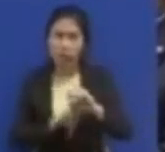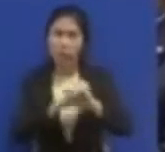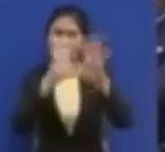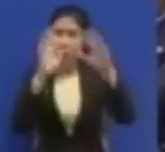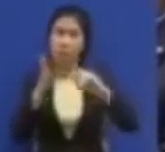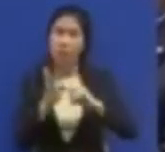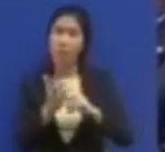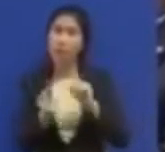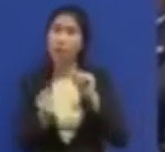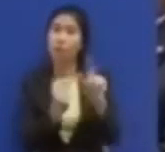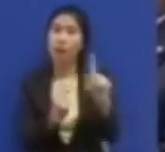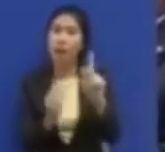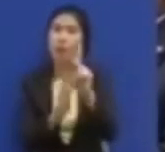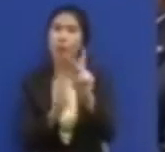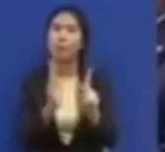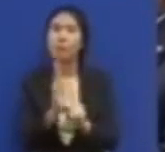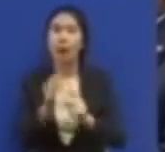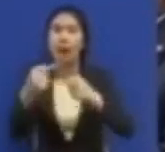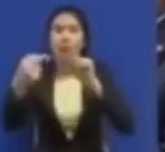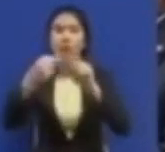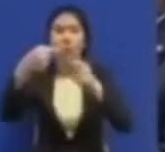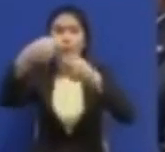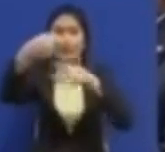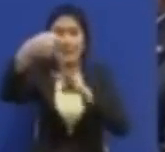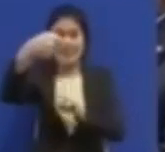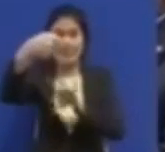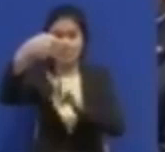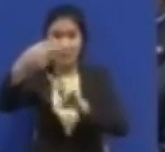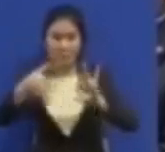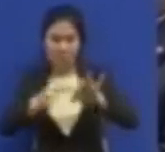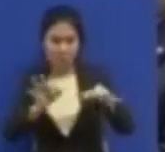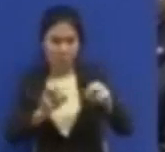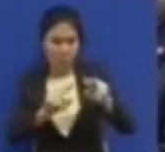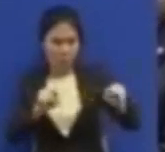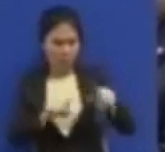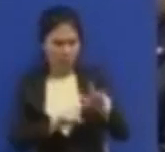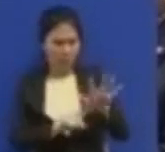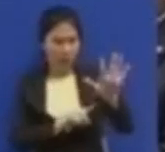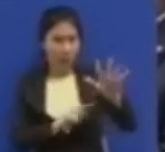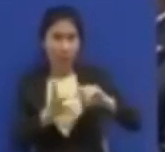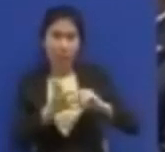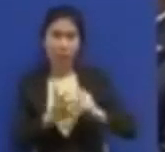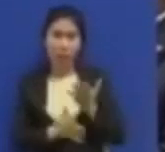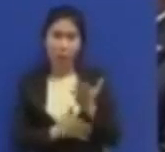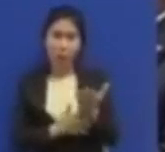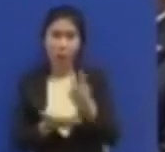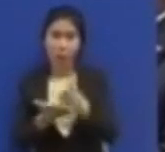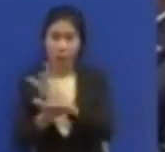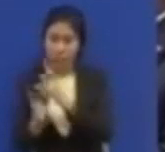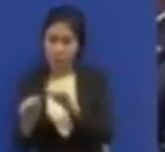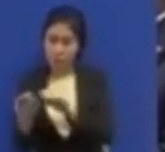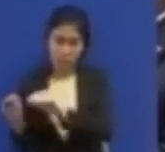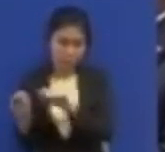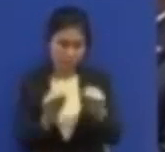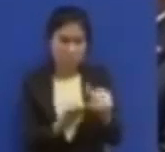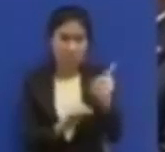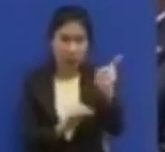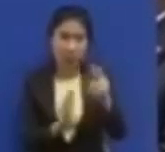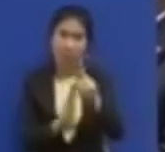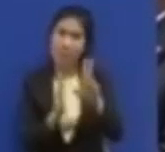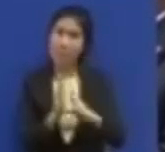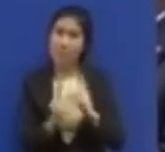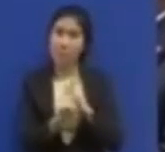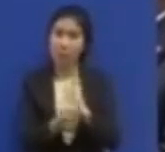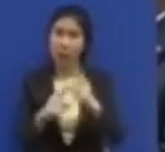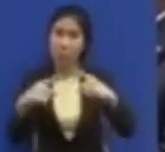อตามข้อบังคับข้อที่47วงเล็บ5นะครับซึ่งสามารถเสนอได้นะครับไม่ขัดต่อระเบียบข้อบังคับแต่ประการ